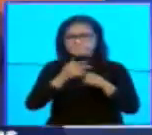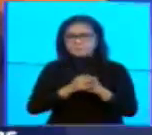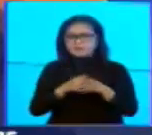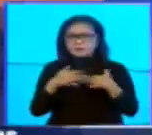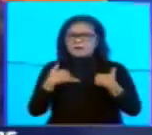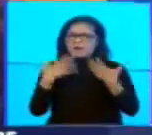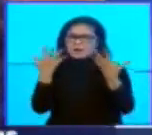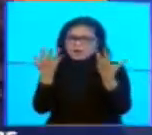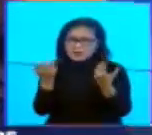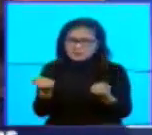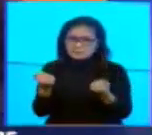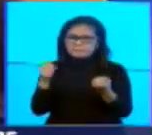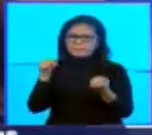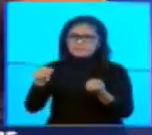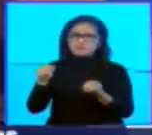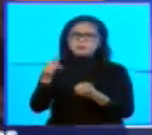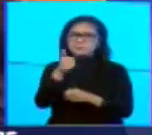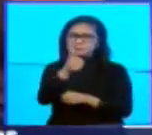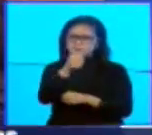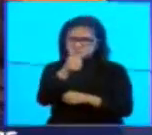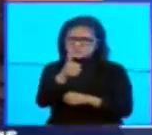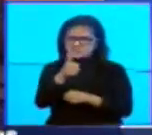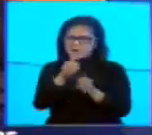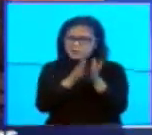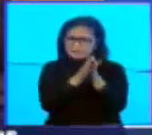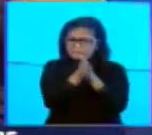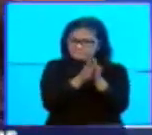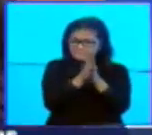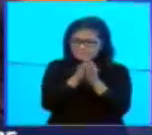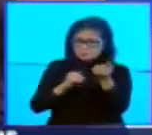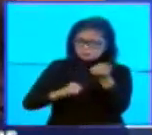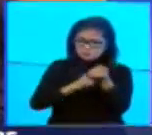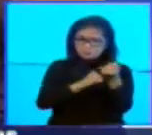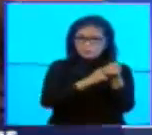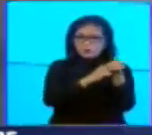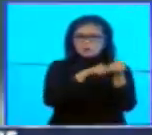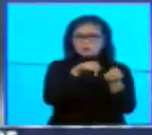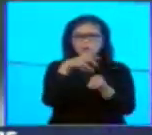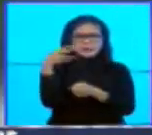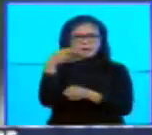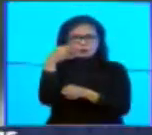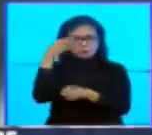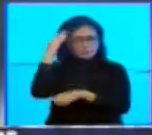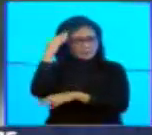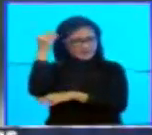bisa menjadi pendorong untuk kebangkitan ekonomi kreatif kita.